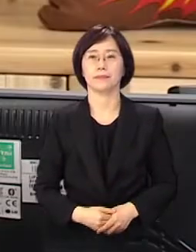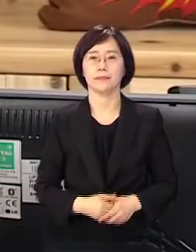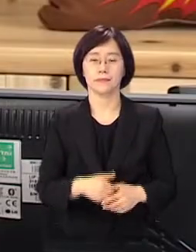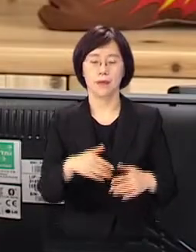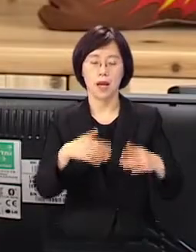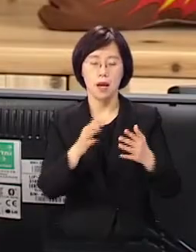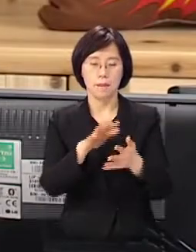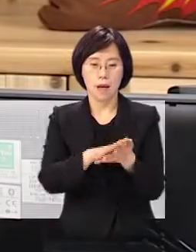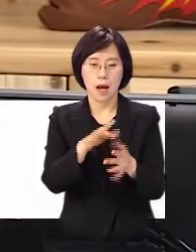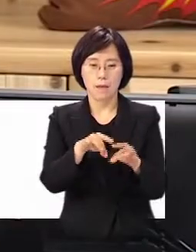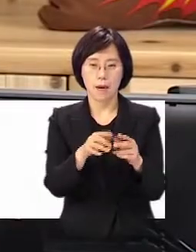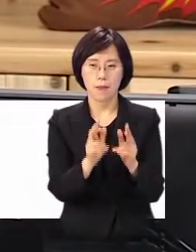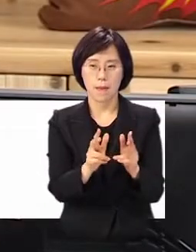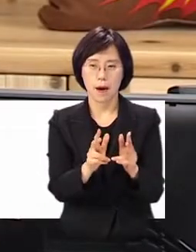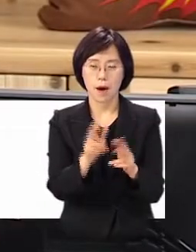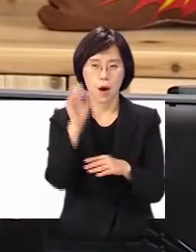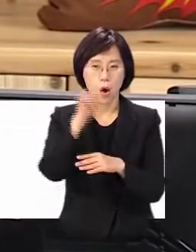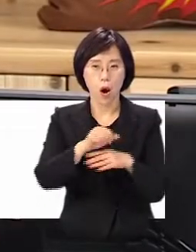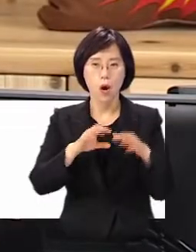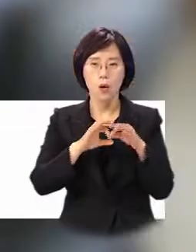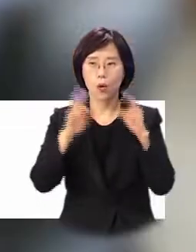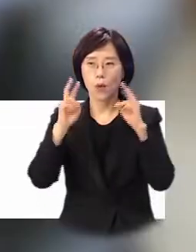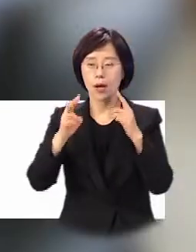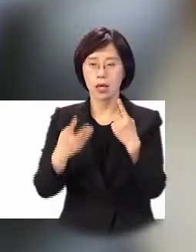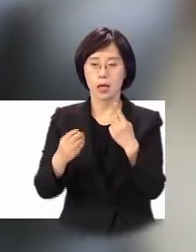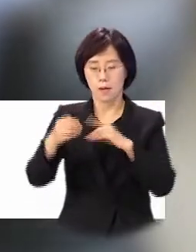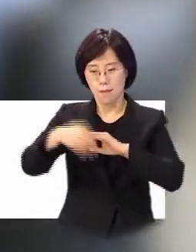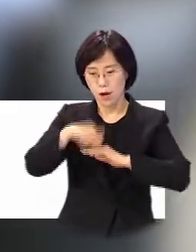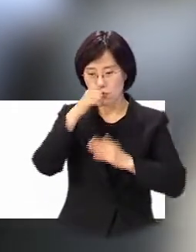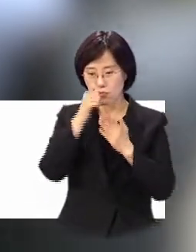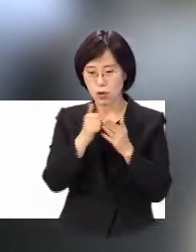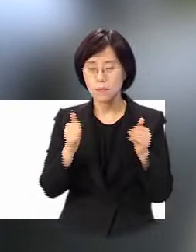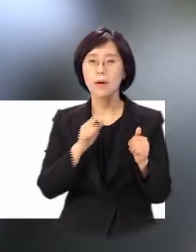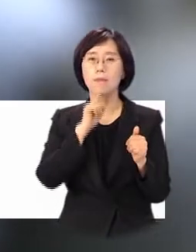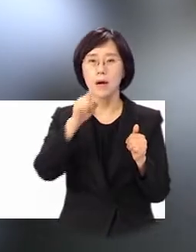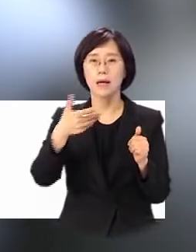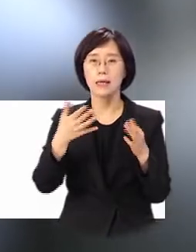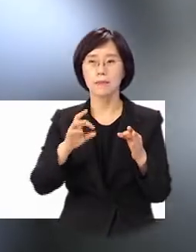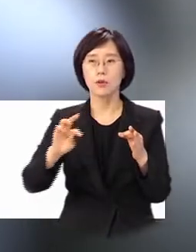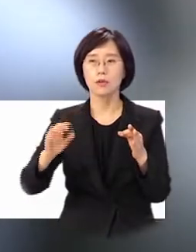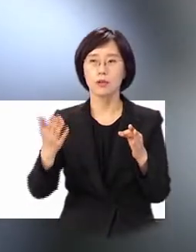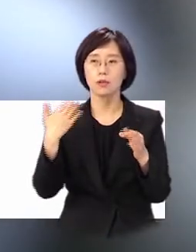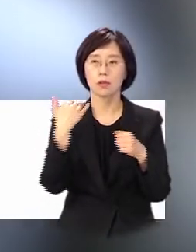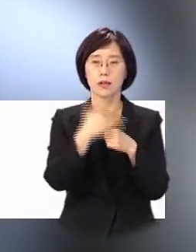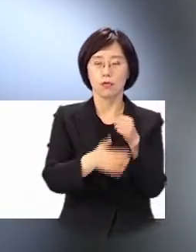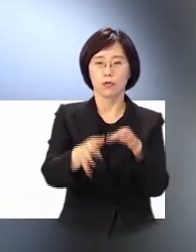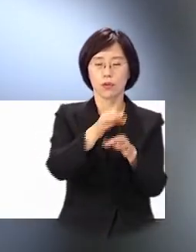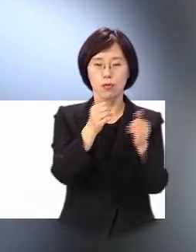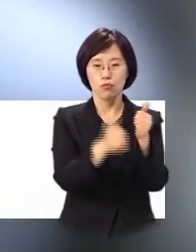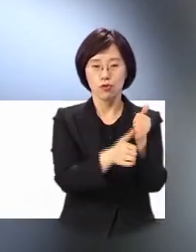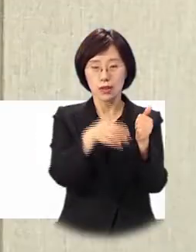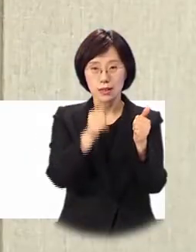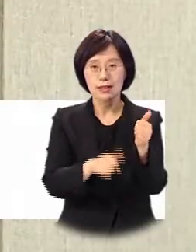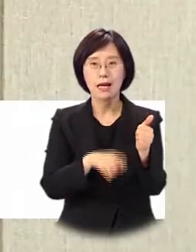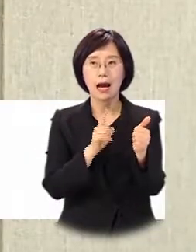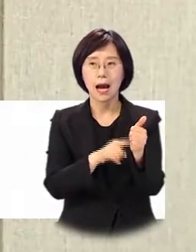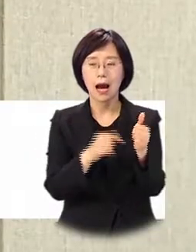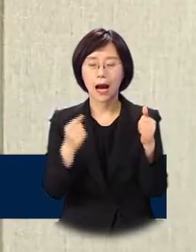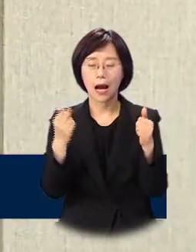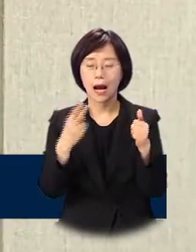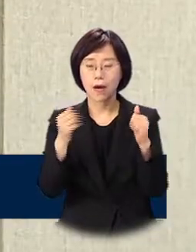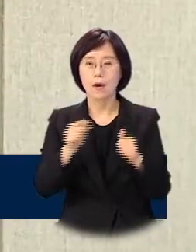연료전지 사업 허가와 관련해 업체로부터 1억여 원을 받은 혐의로 기소된 김현창 전 대구시 경제부시장에 대한